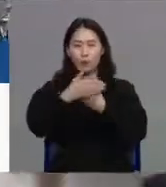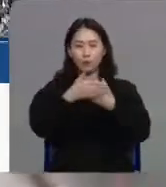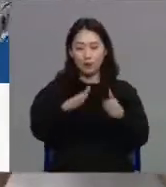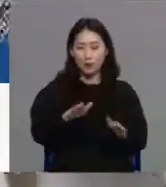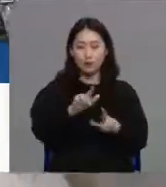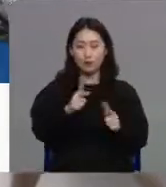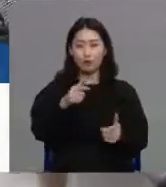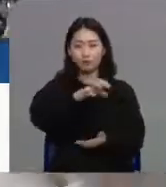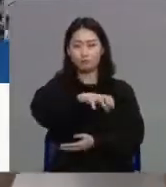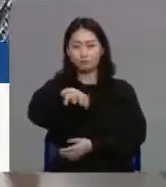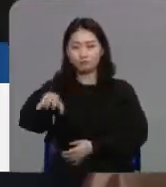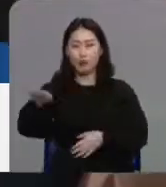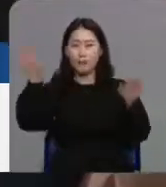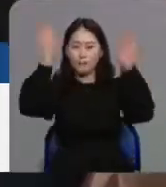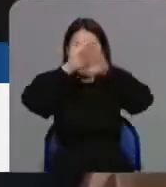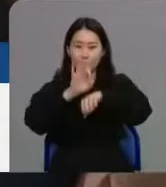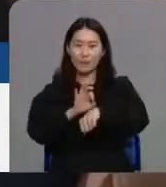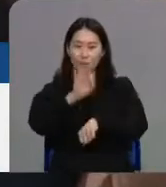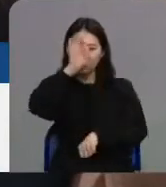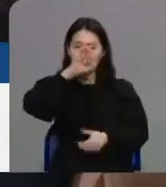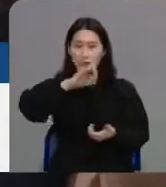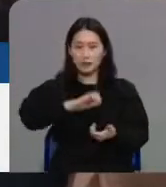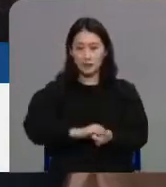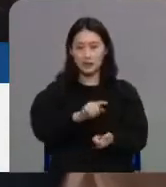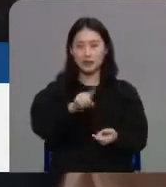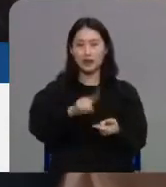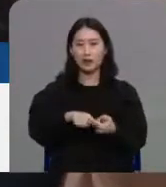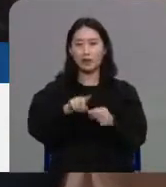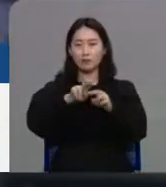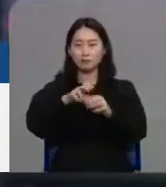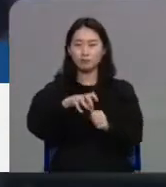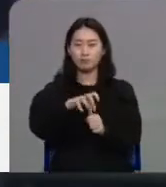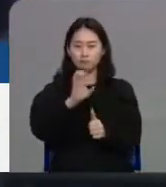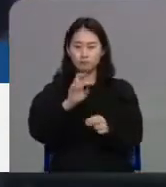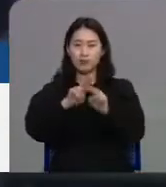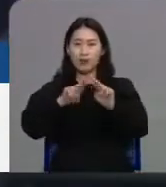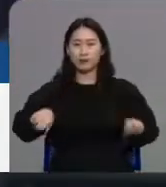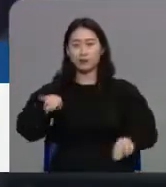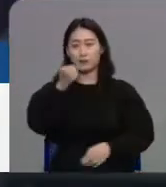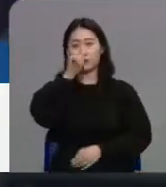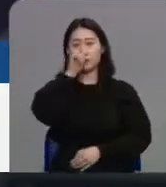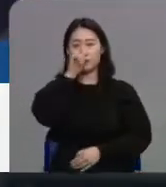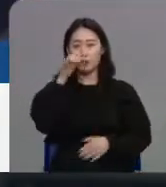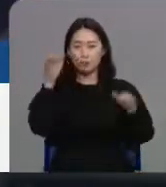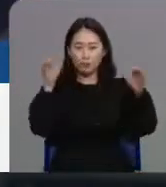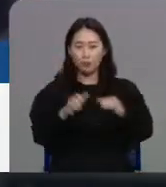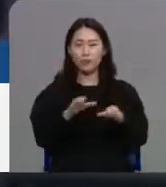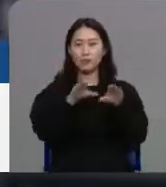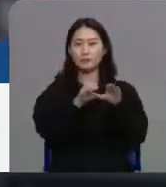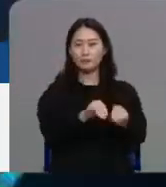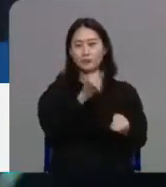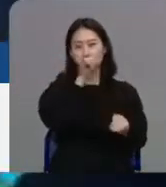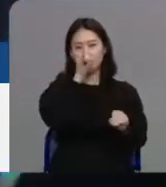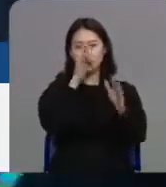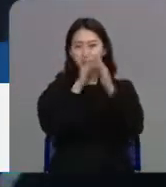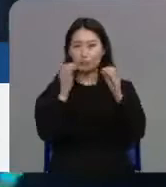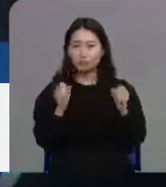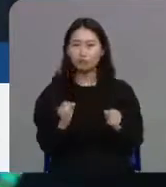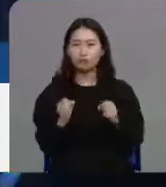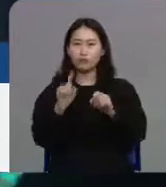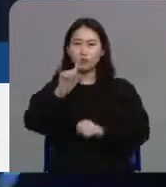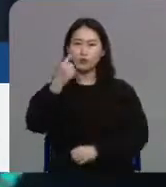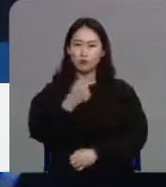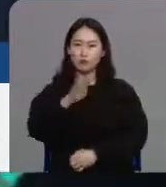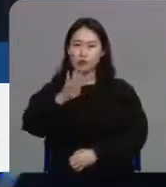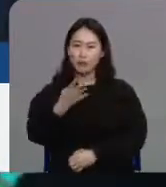10시까지 운영 이제 안됐던 업종의 시간 제한이 해제됩니다 집합이 전면 금지됐던 전북의 1400여 곳에